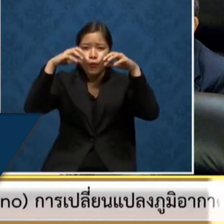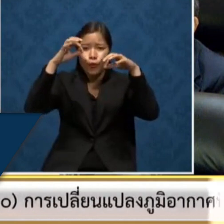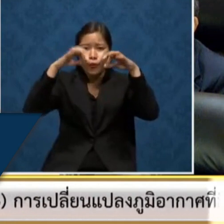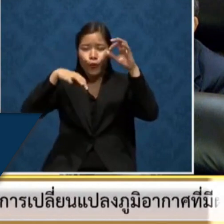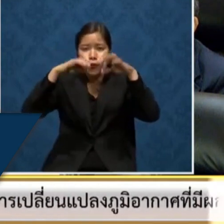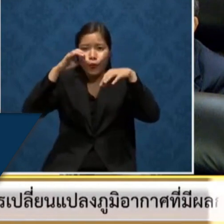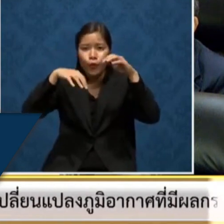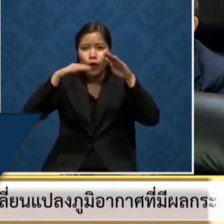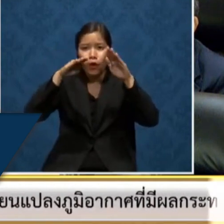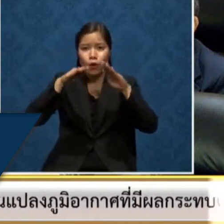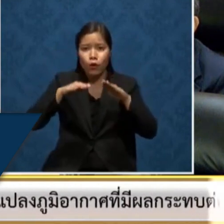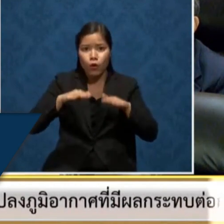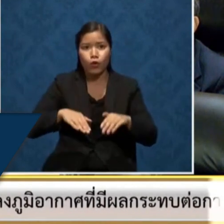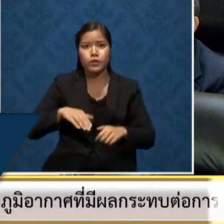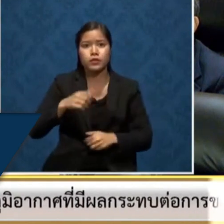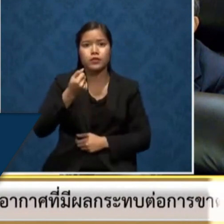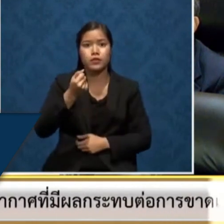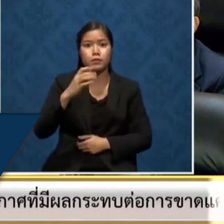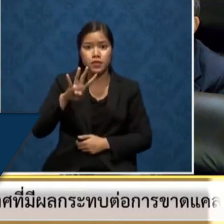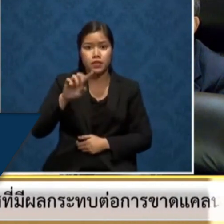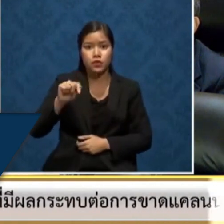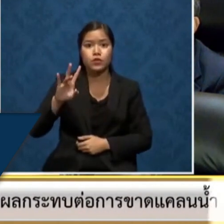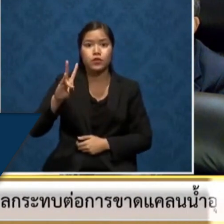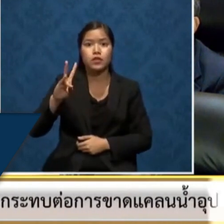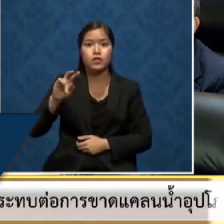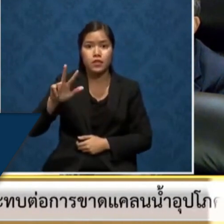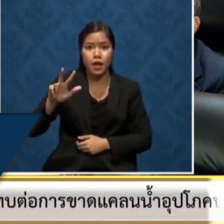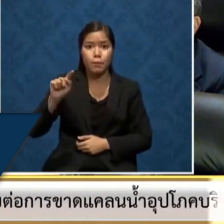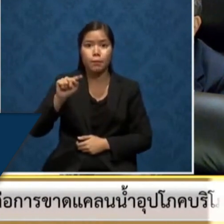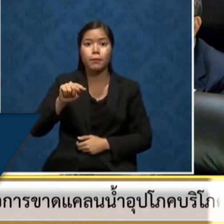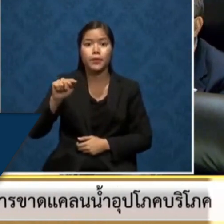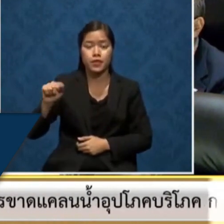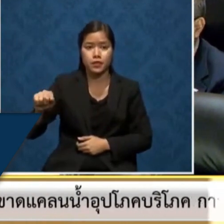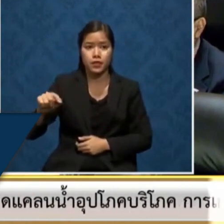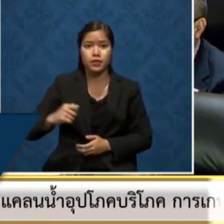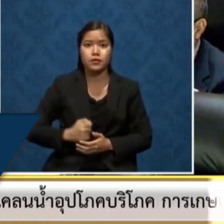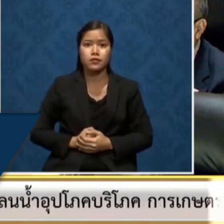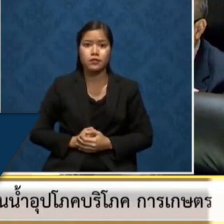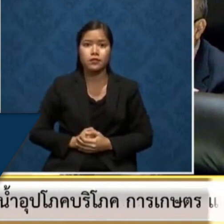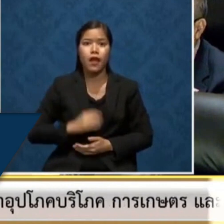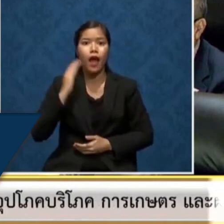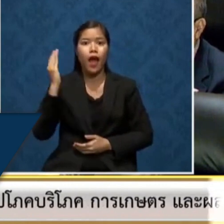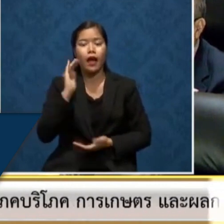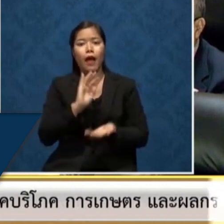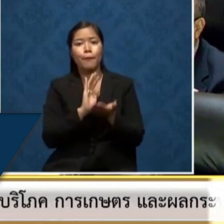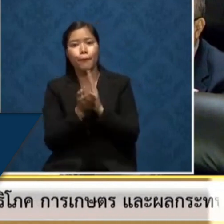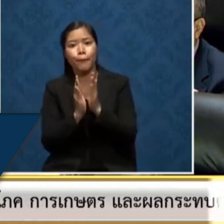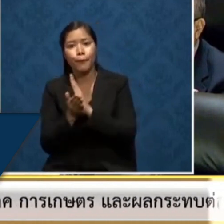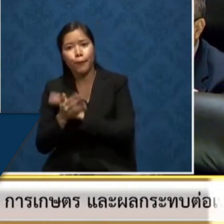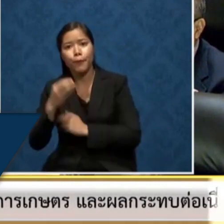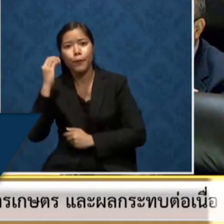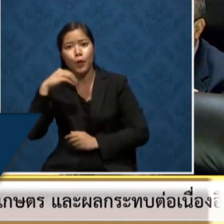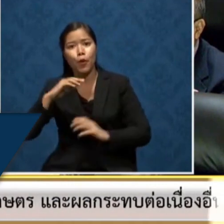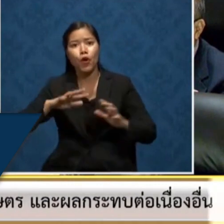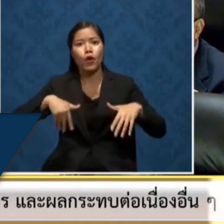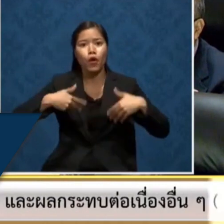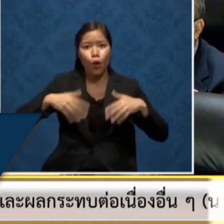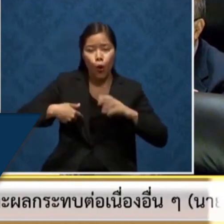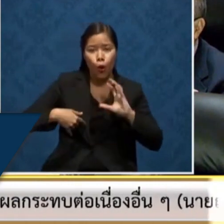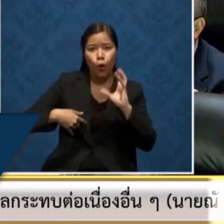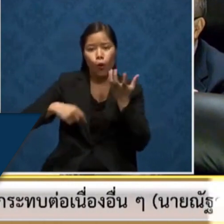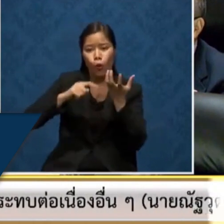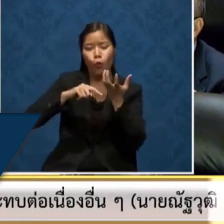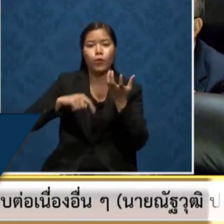ลง 14.7 3%ของพื้นที่ความแปรปรวนของสภาพอากาศเช่นนี้ทั้งเอลนินโญและลานินญ่า